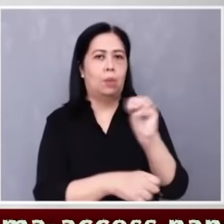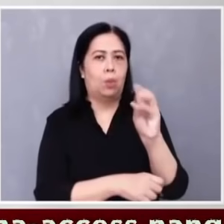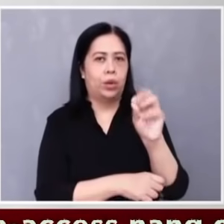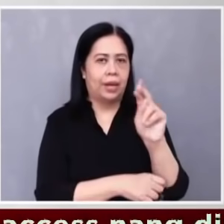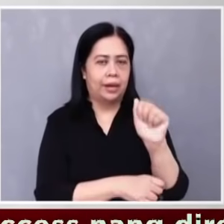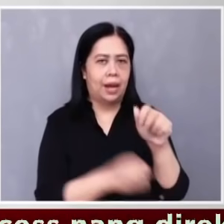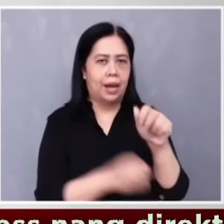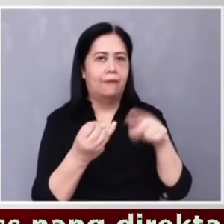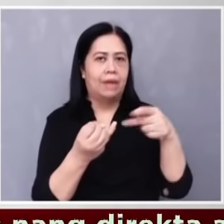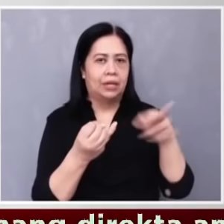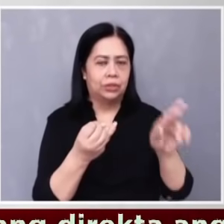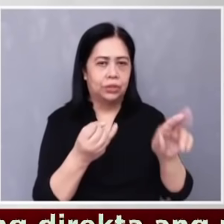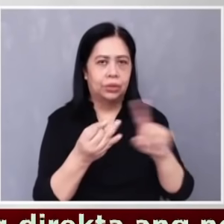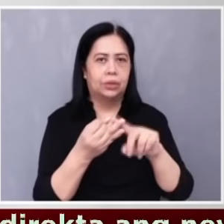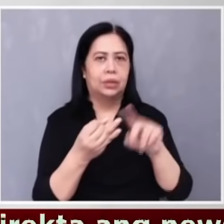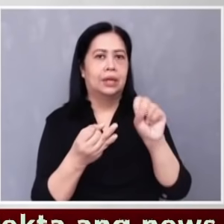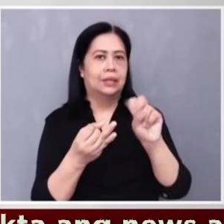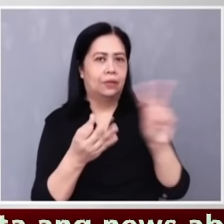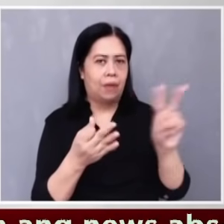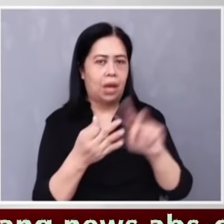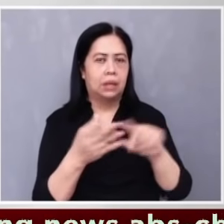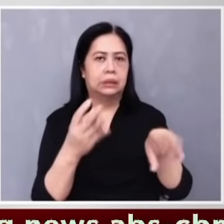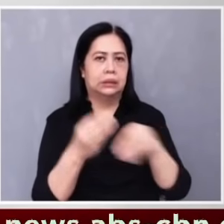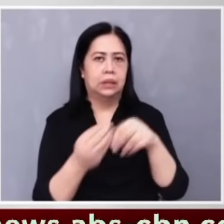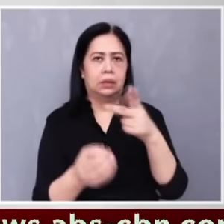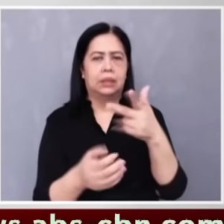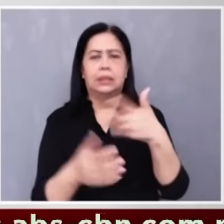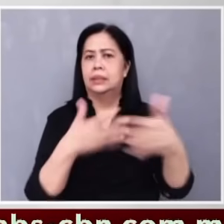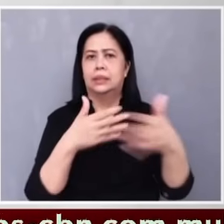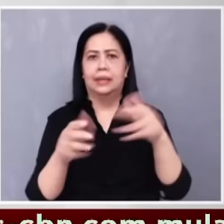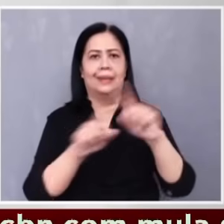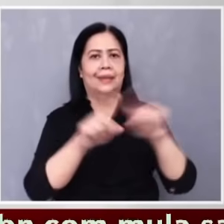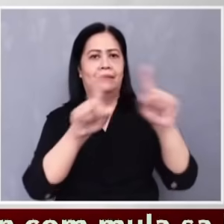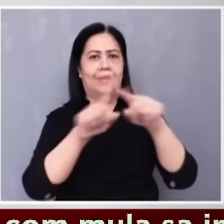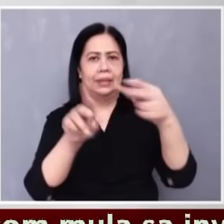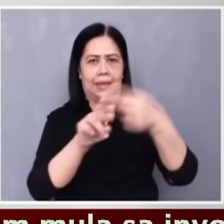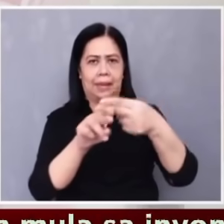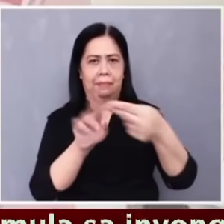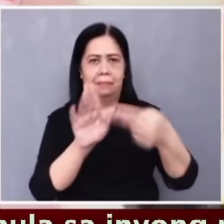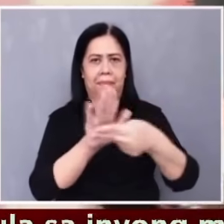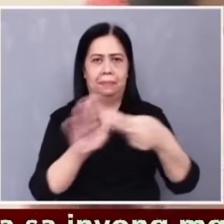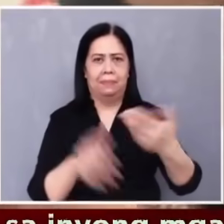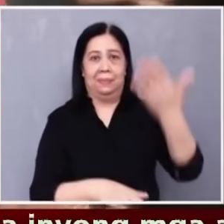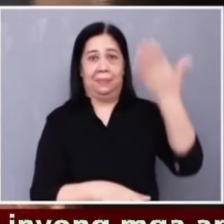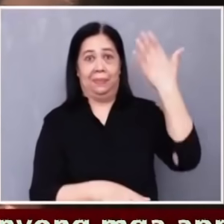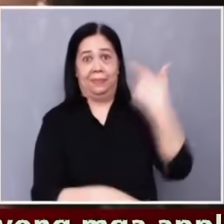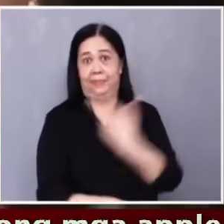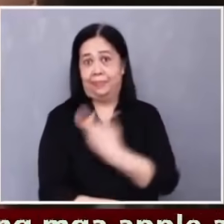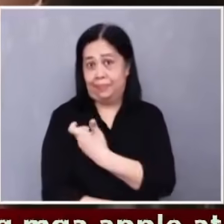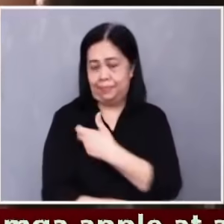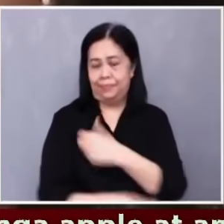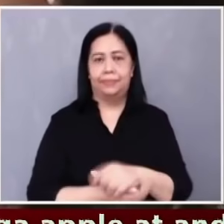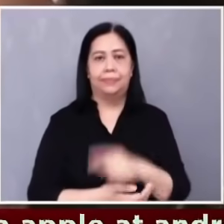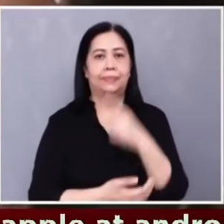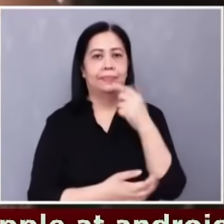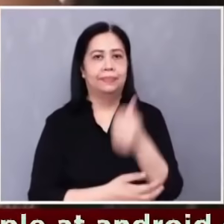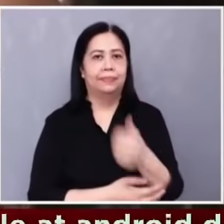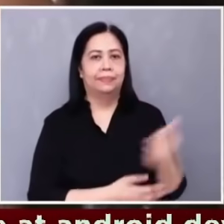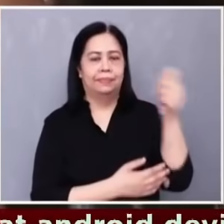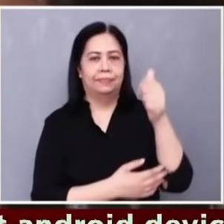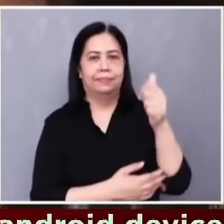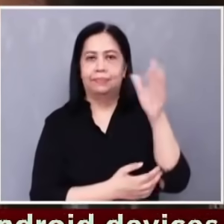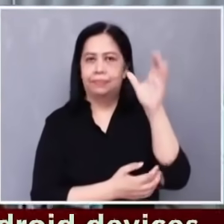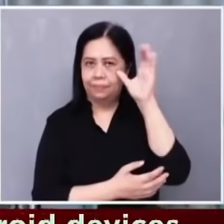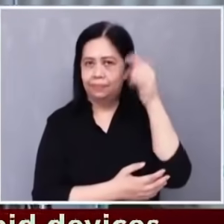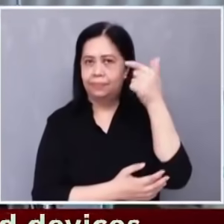o Sinovac bilang booster kahit ibang brand ang naunang tinanggap na COVID vaccine. Ayon kay Vaccine Czar Secretary Carlito